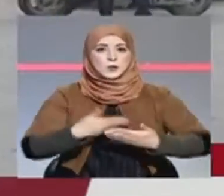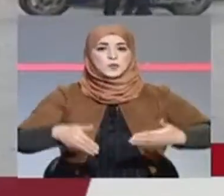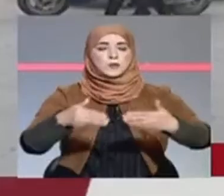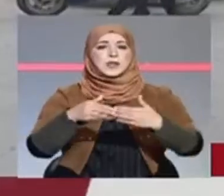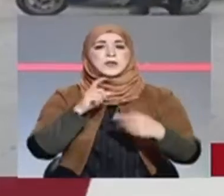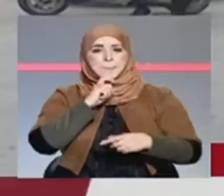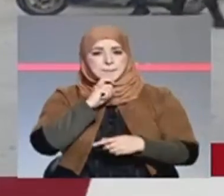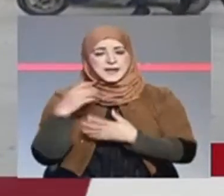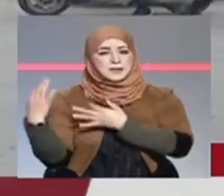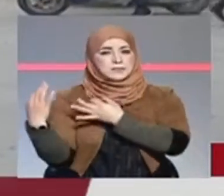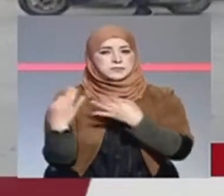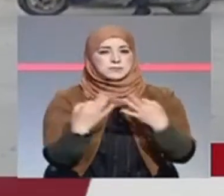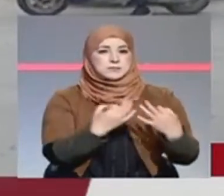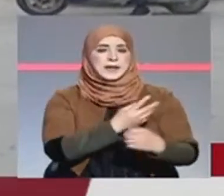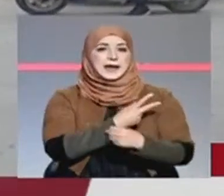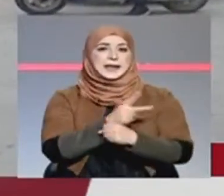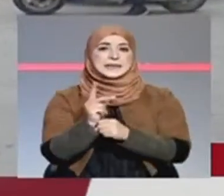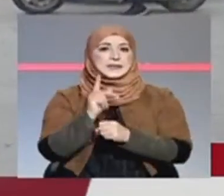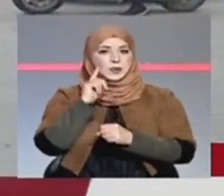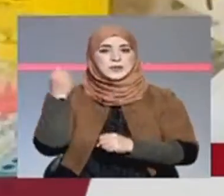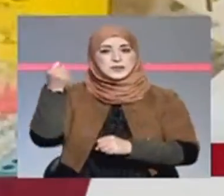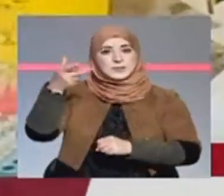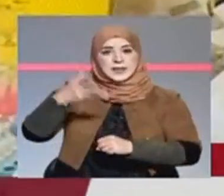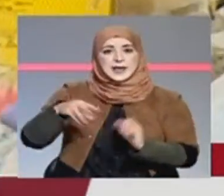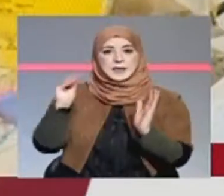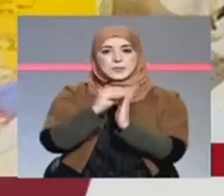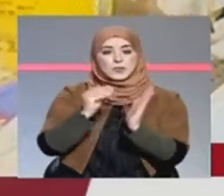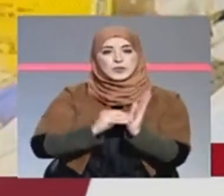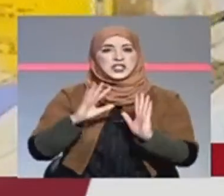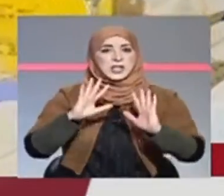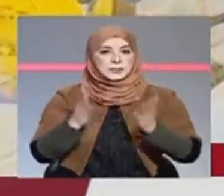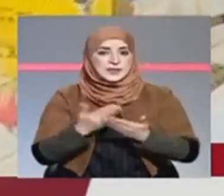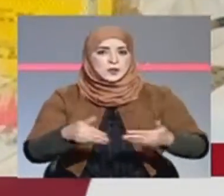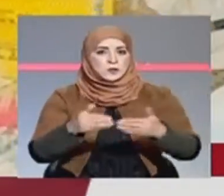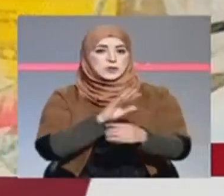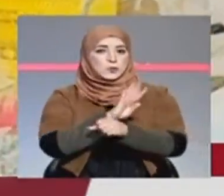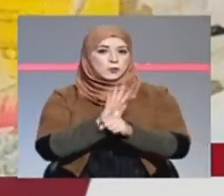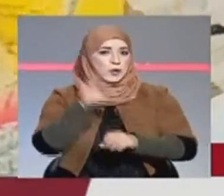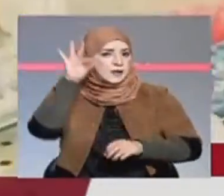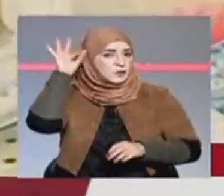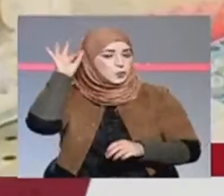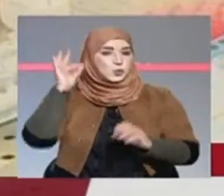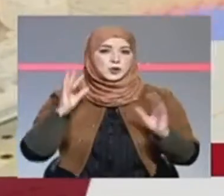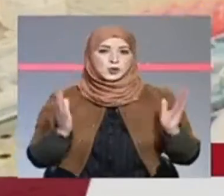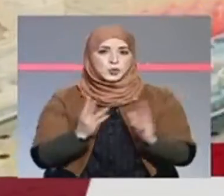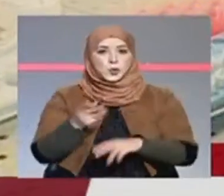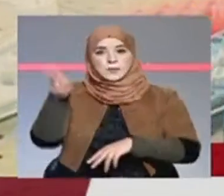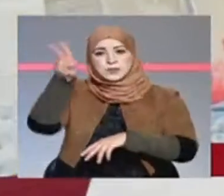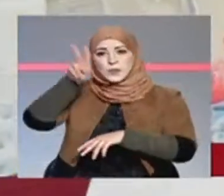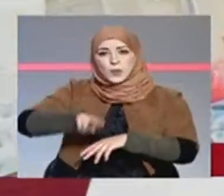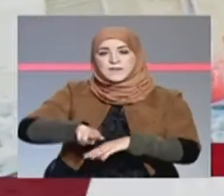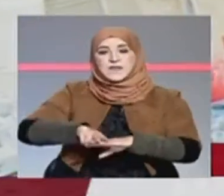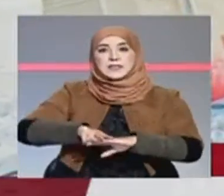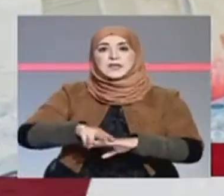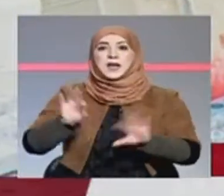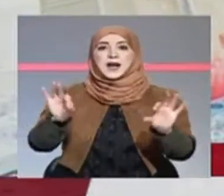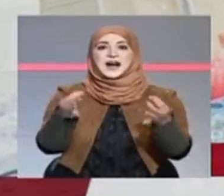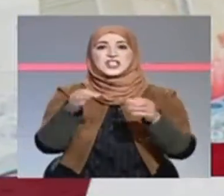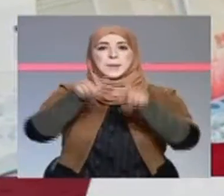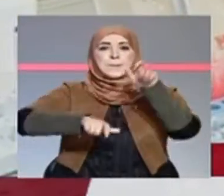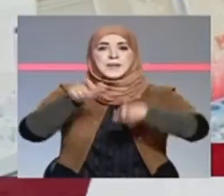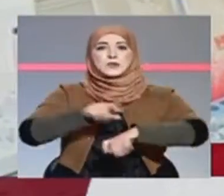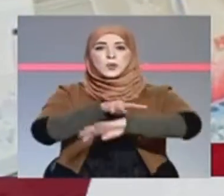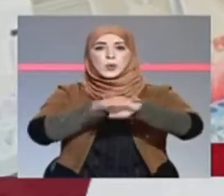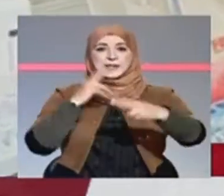دقيقا ومن بين الارقام المسجله في تحين للوضع الوبائي في البلاد وفاه 10 اشخاص في